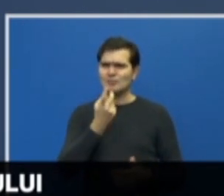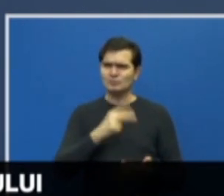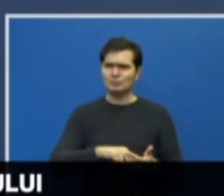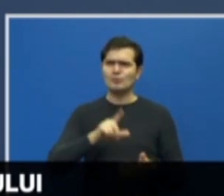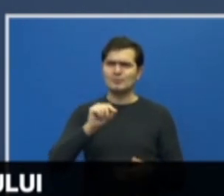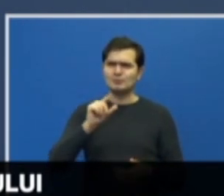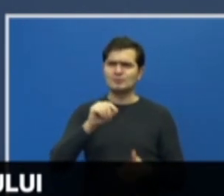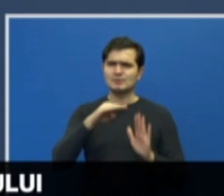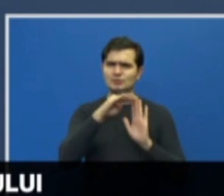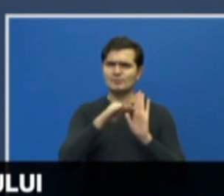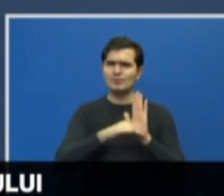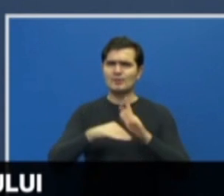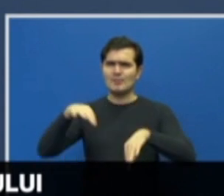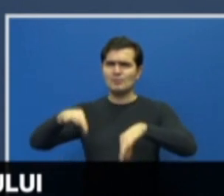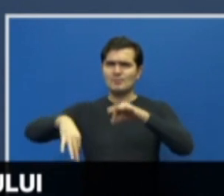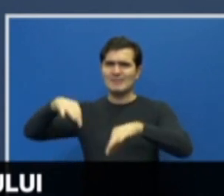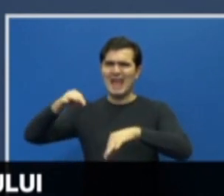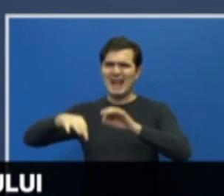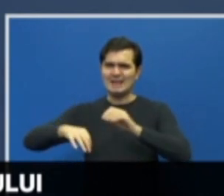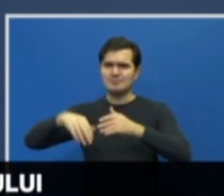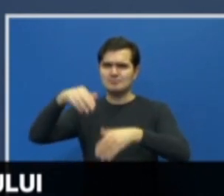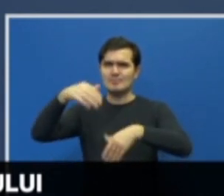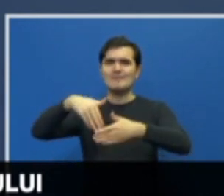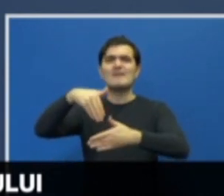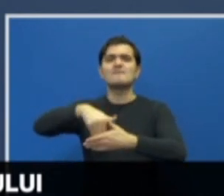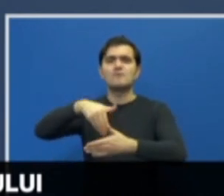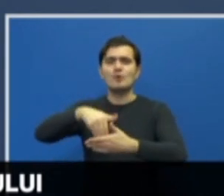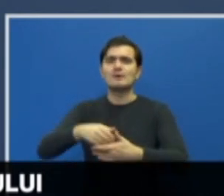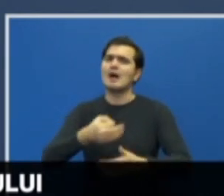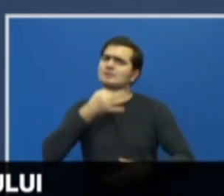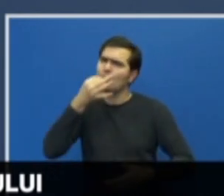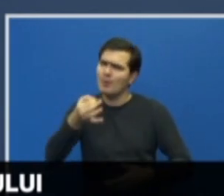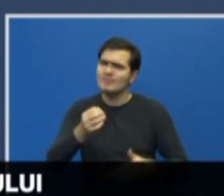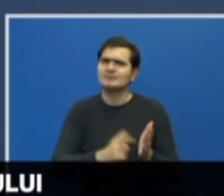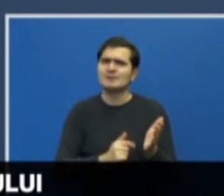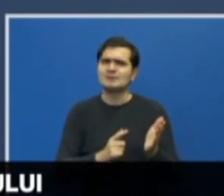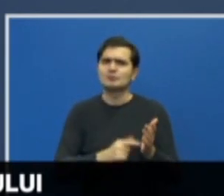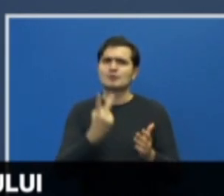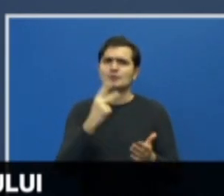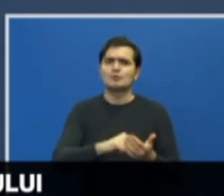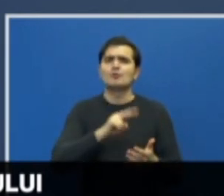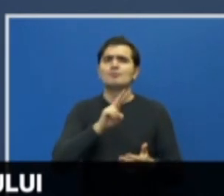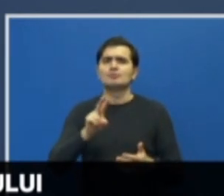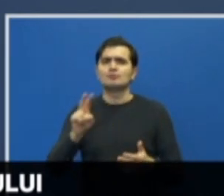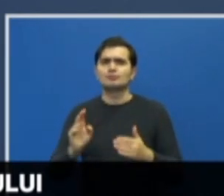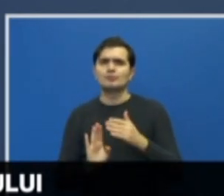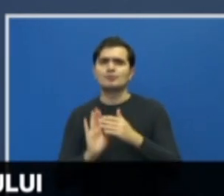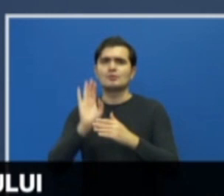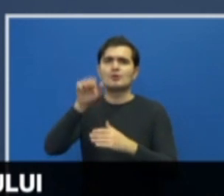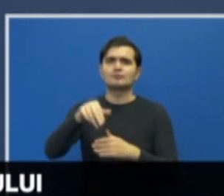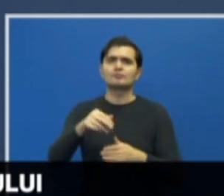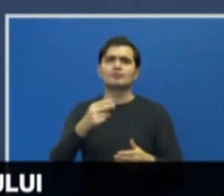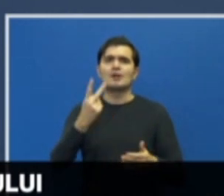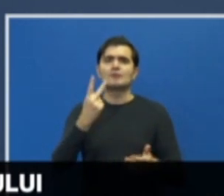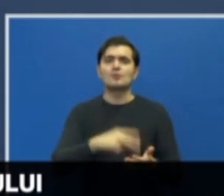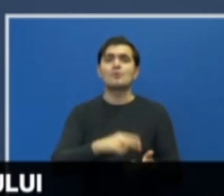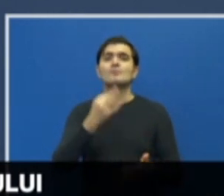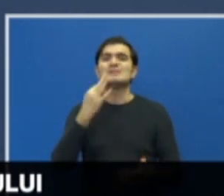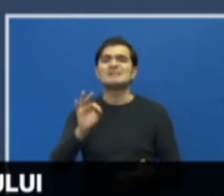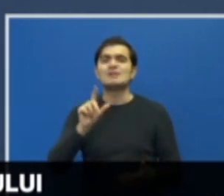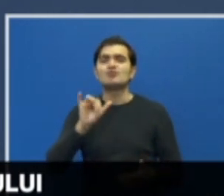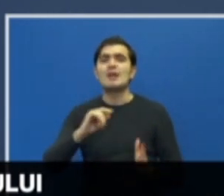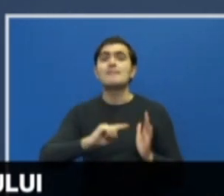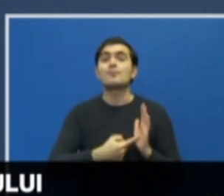în programul electoral, le-ați promis pensionarilor că va crește în 2022 la nivelul de 2010 lei. Când ar urma să